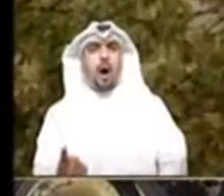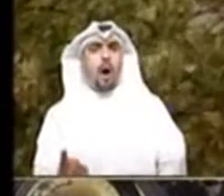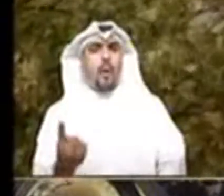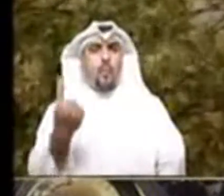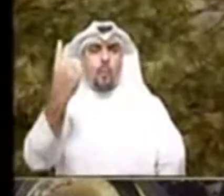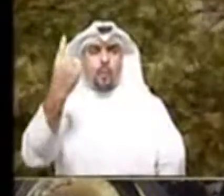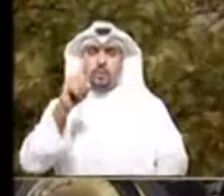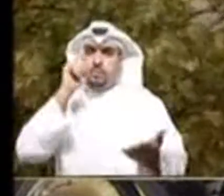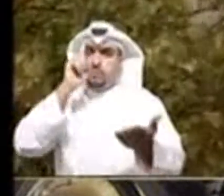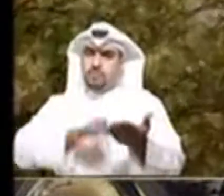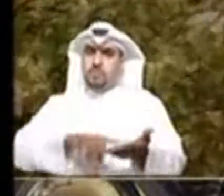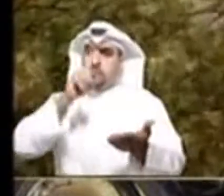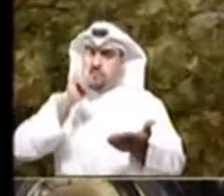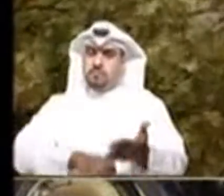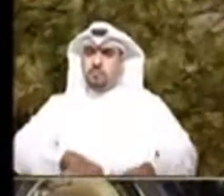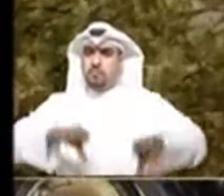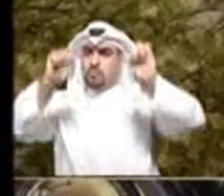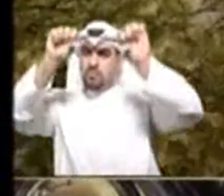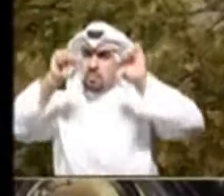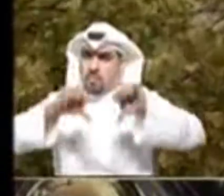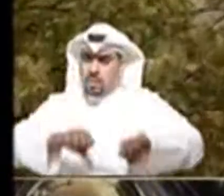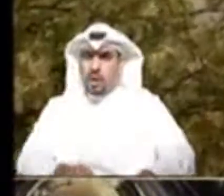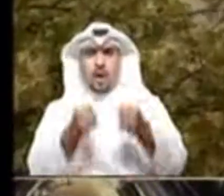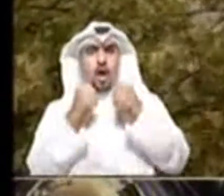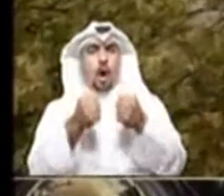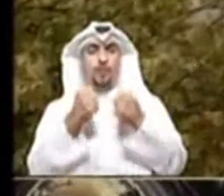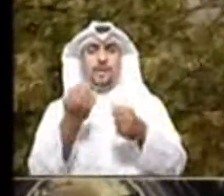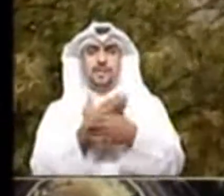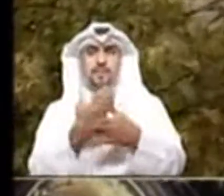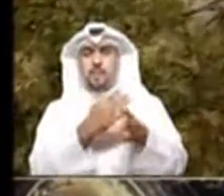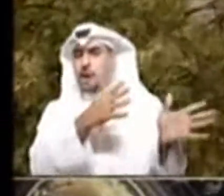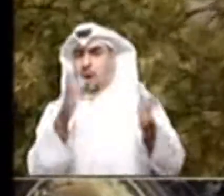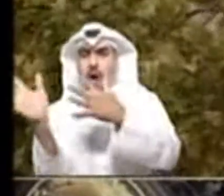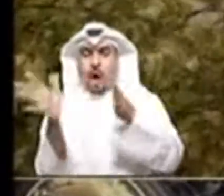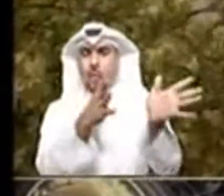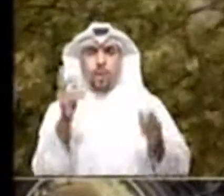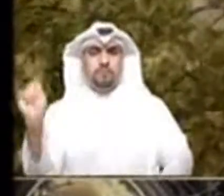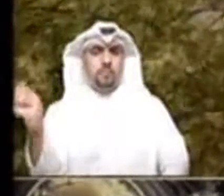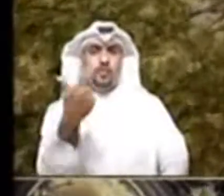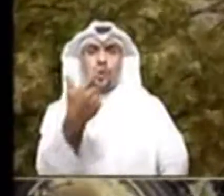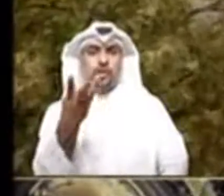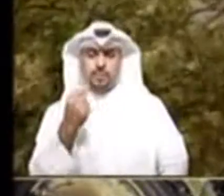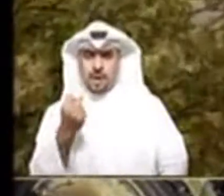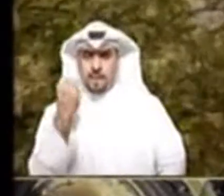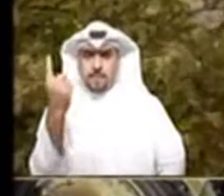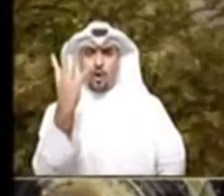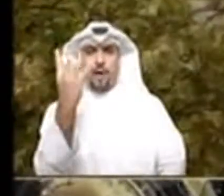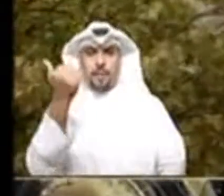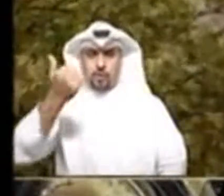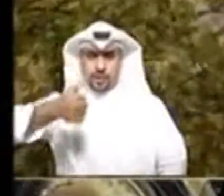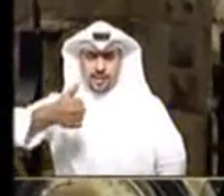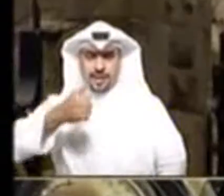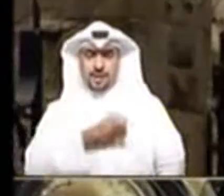كبيرة بعدما وصلت سرعة الرياح إلى 164 كيلومترا في الساعة. وسجلت إيرلندا انقطاعا كبيرا